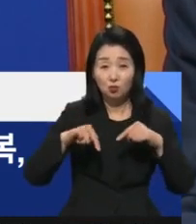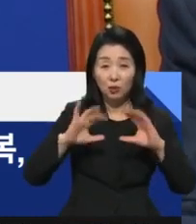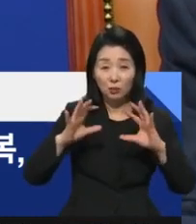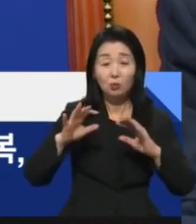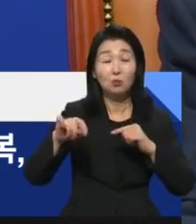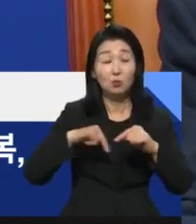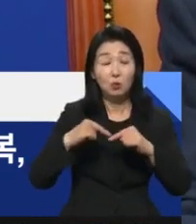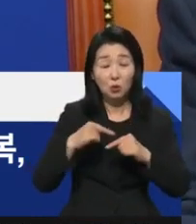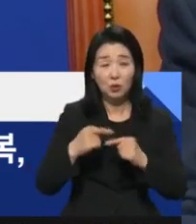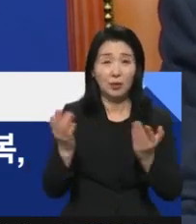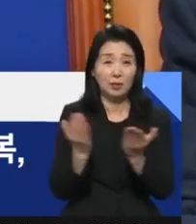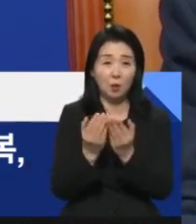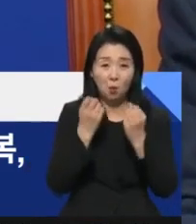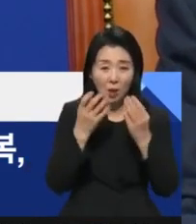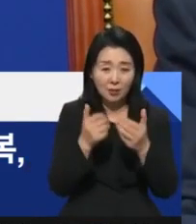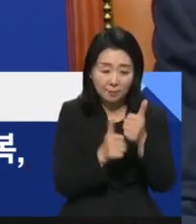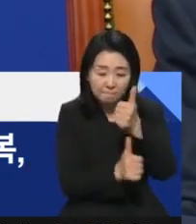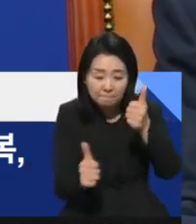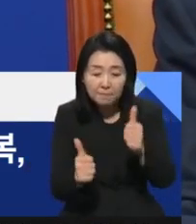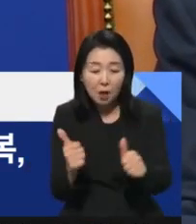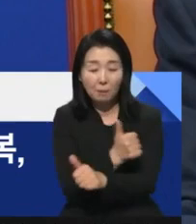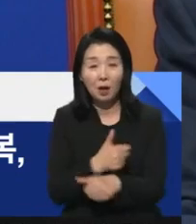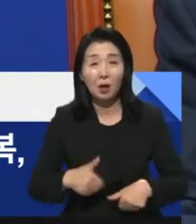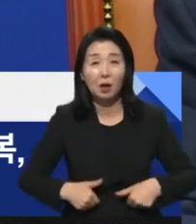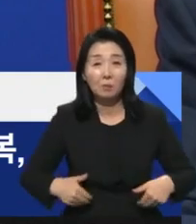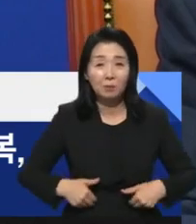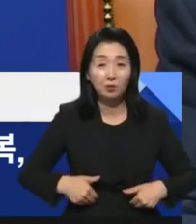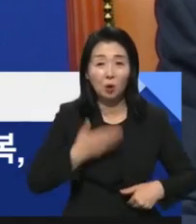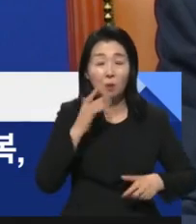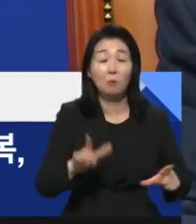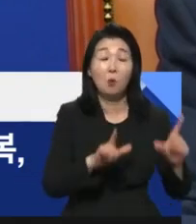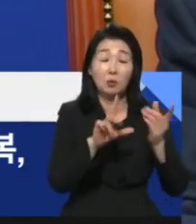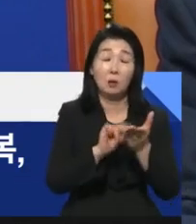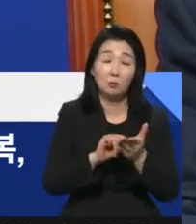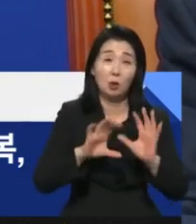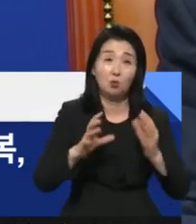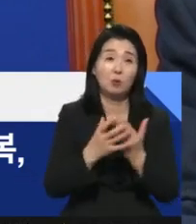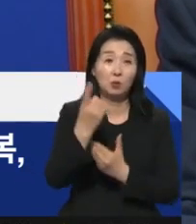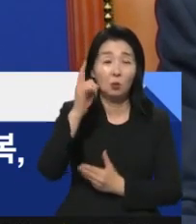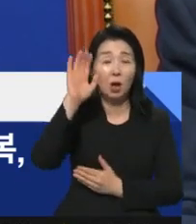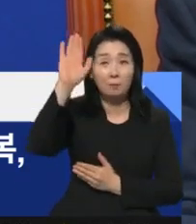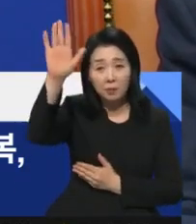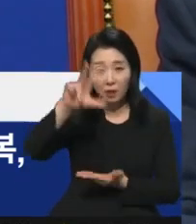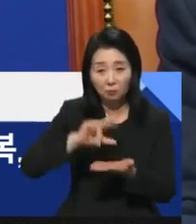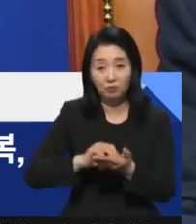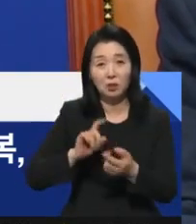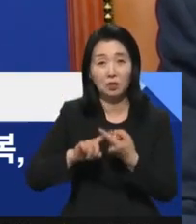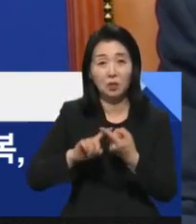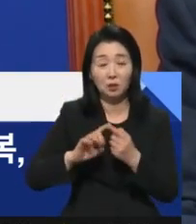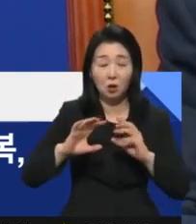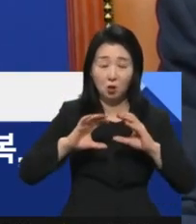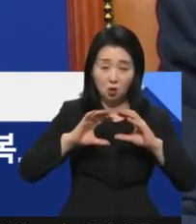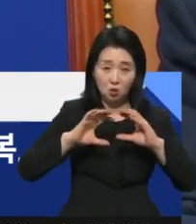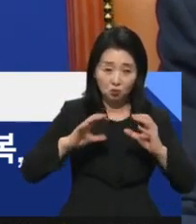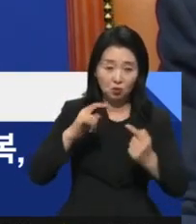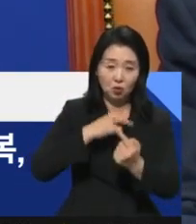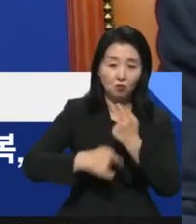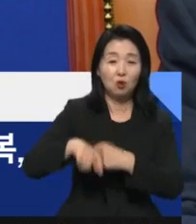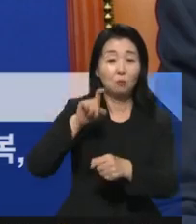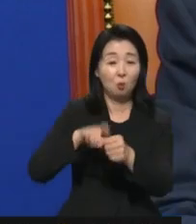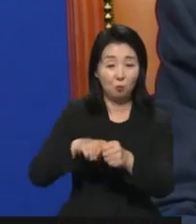필요합니다. 정치 복원과 민생 경제 회복, 국민 통합, 미래 과제를 국정 목표로 삼아야